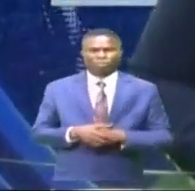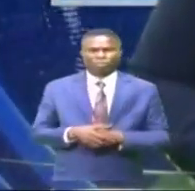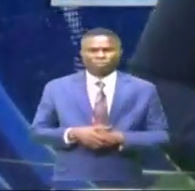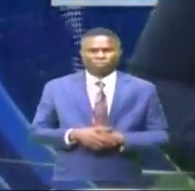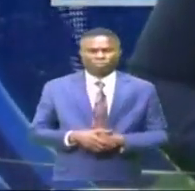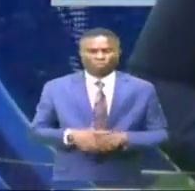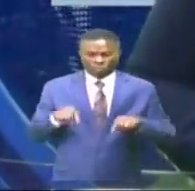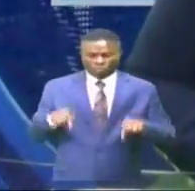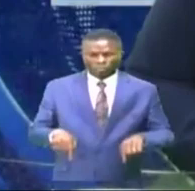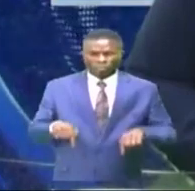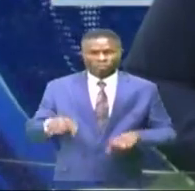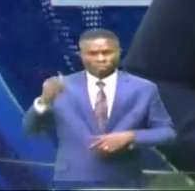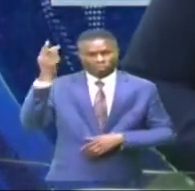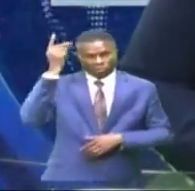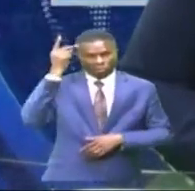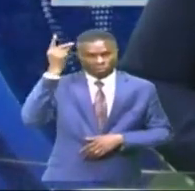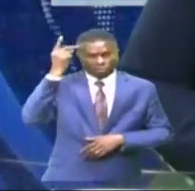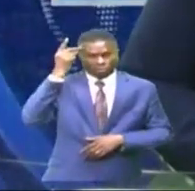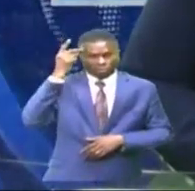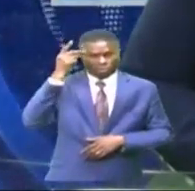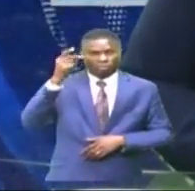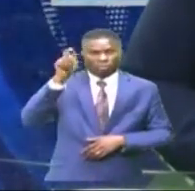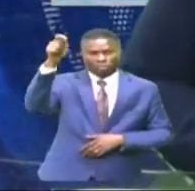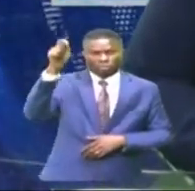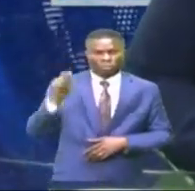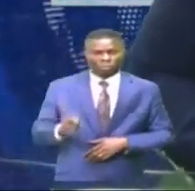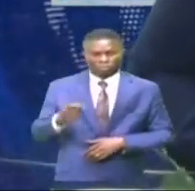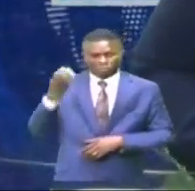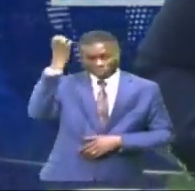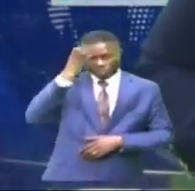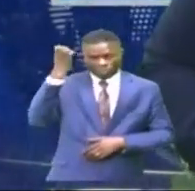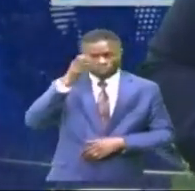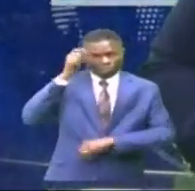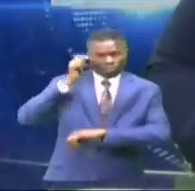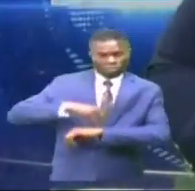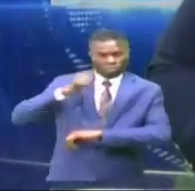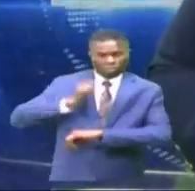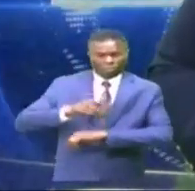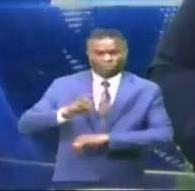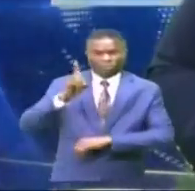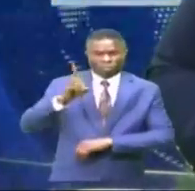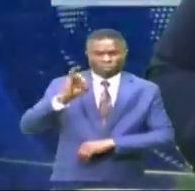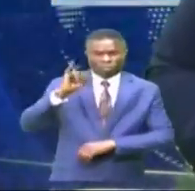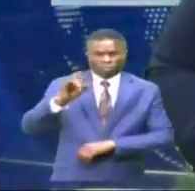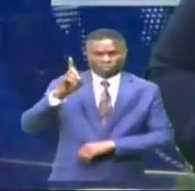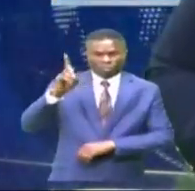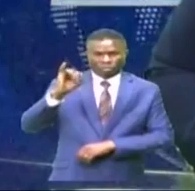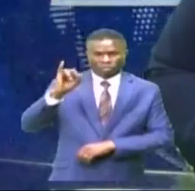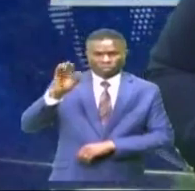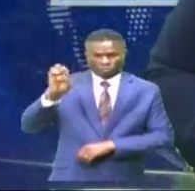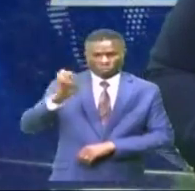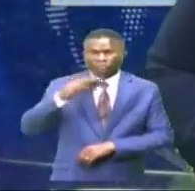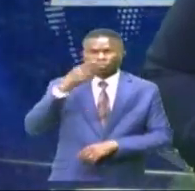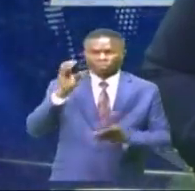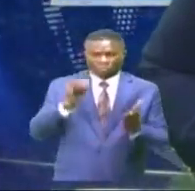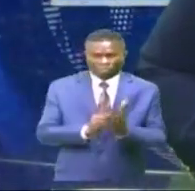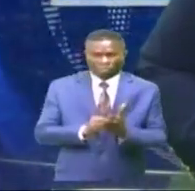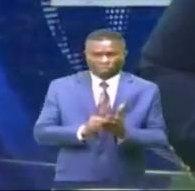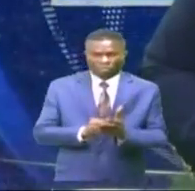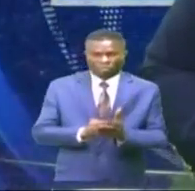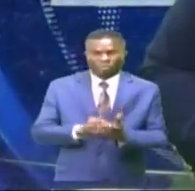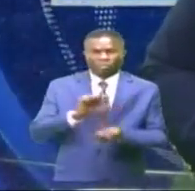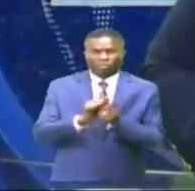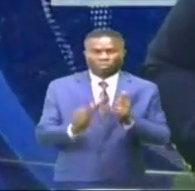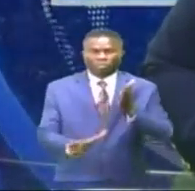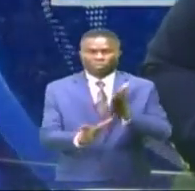et en séjour à Kinshasa le commissaire européen la justice Didier Reinders c'était reçu en même temps par le